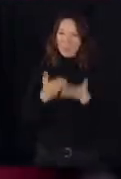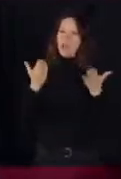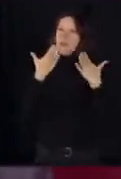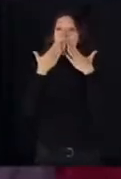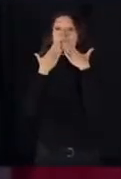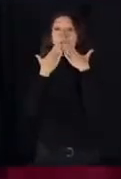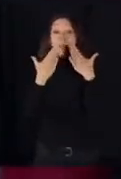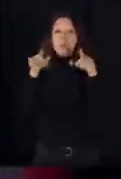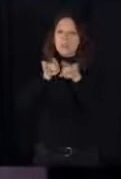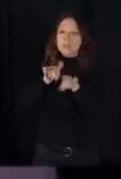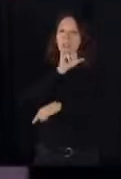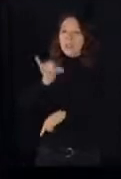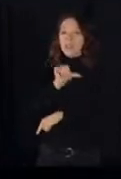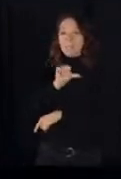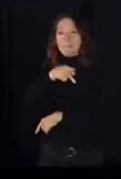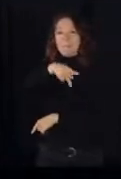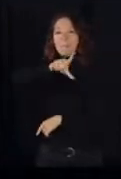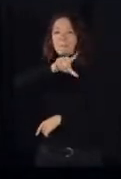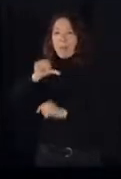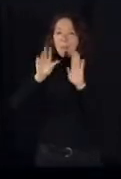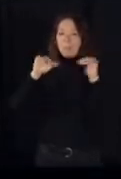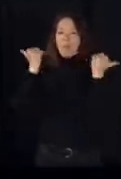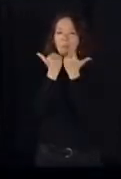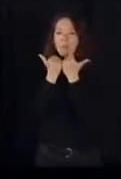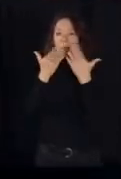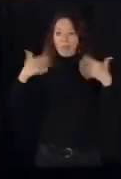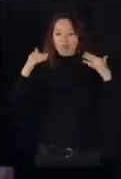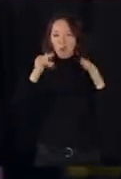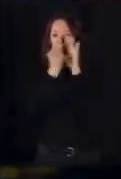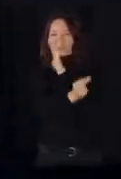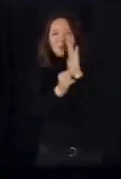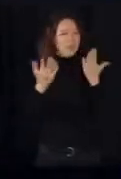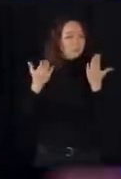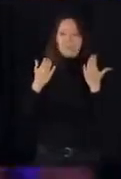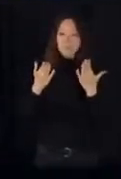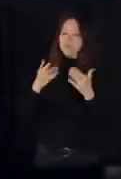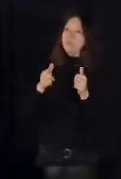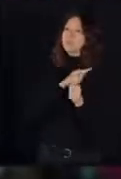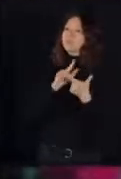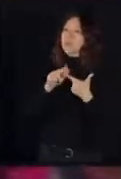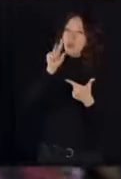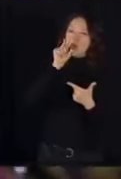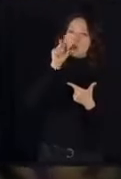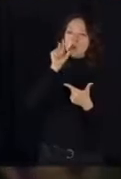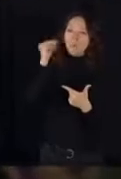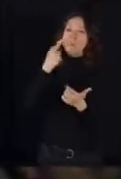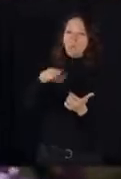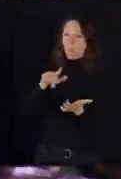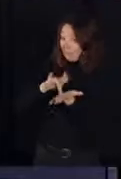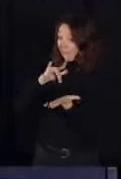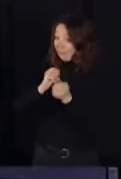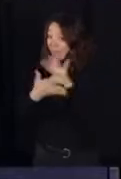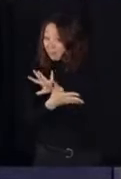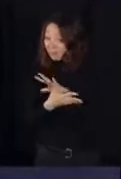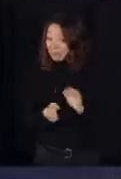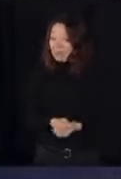Merci à Yapla, notre plateforme, je crois qu'il est déjà parti. Yapla, Human Centric pour le site internet,